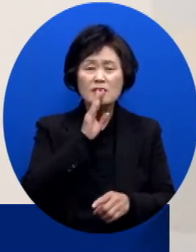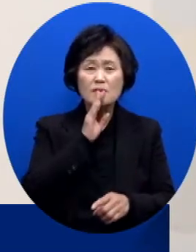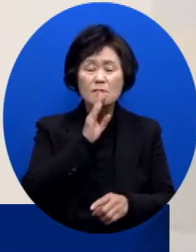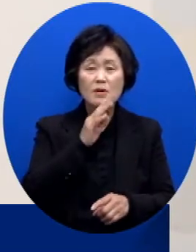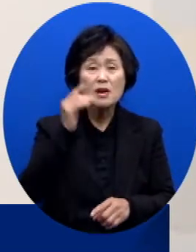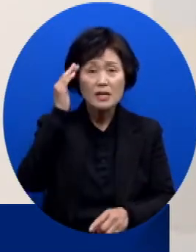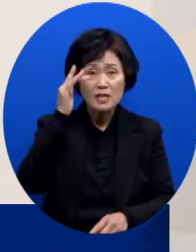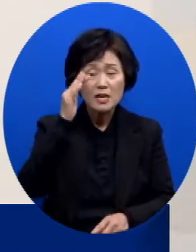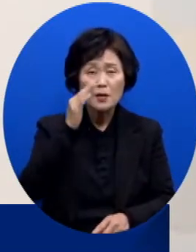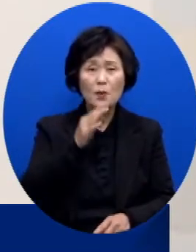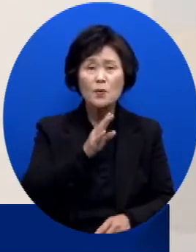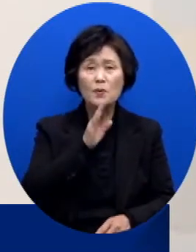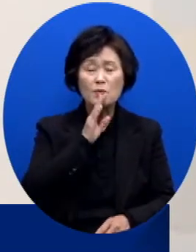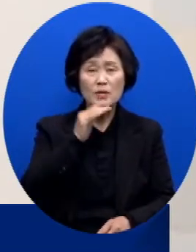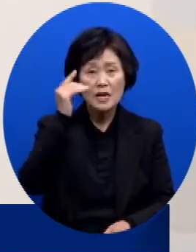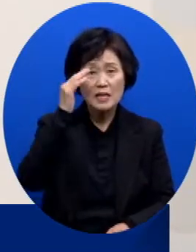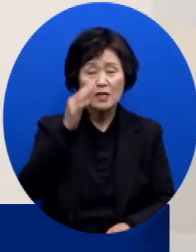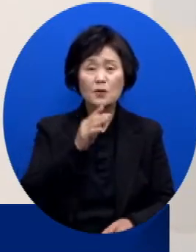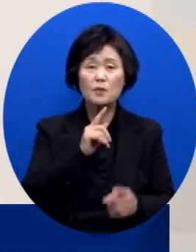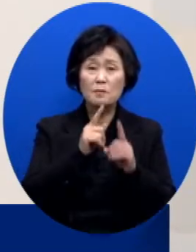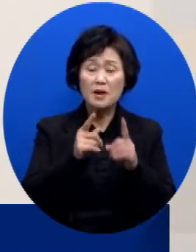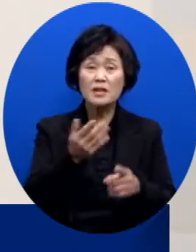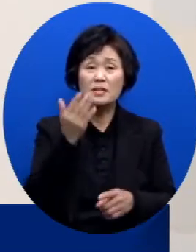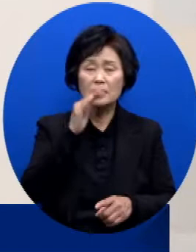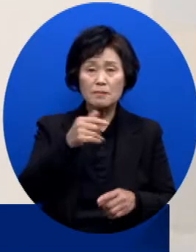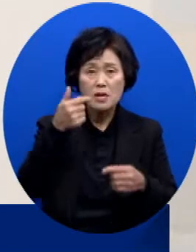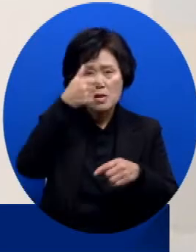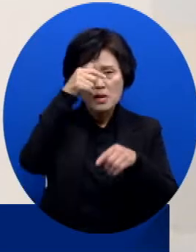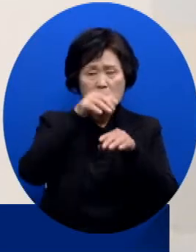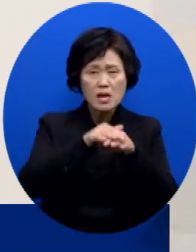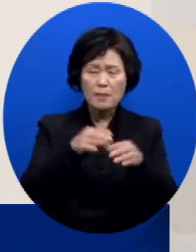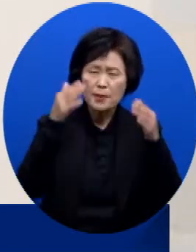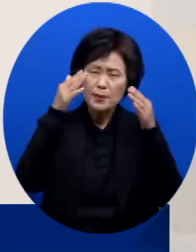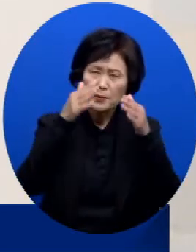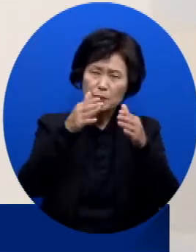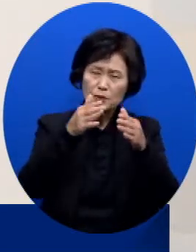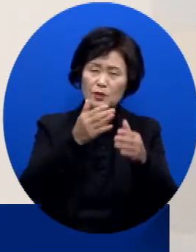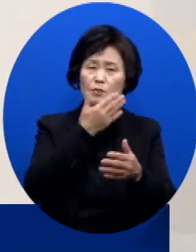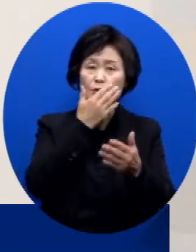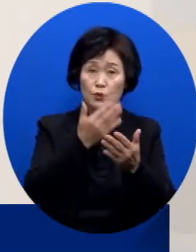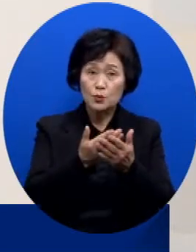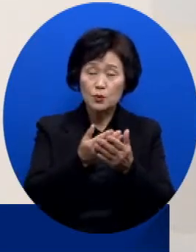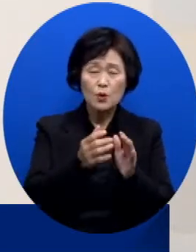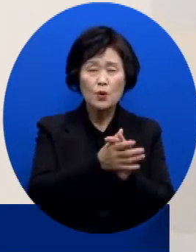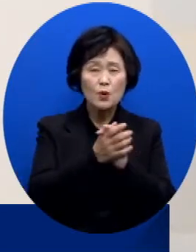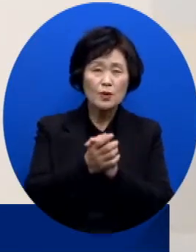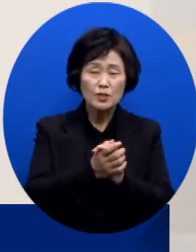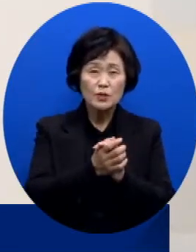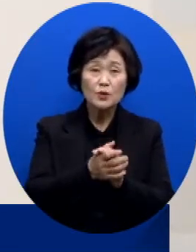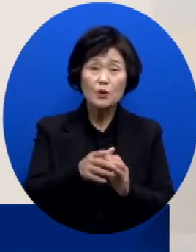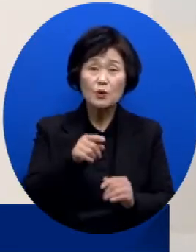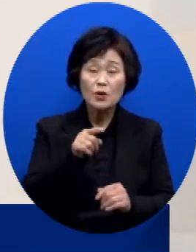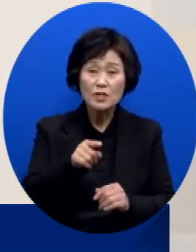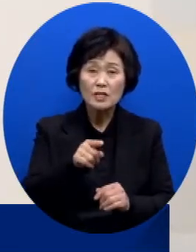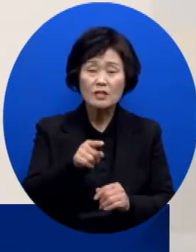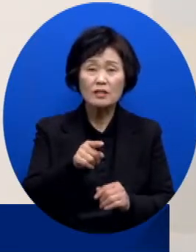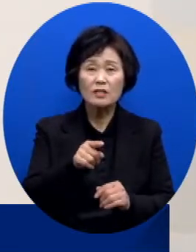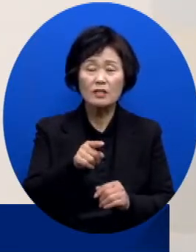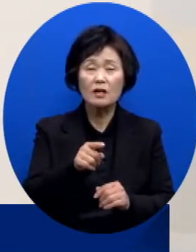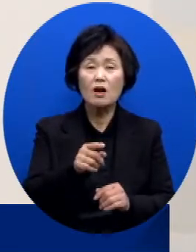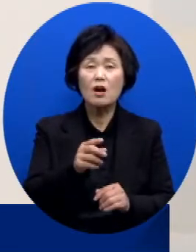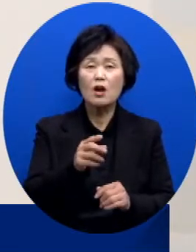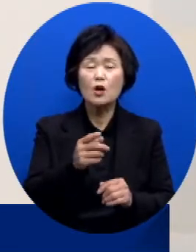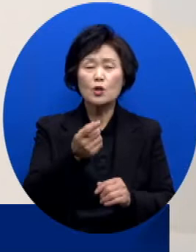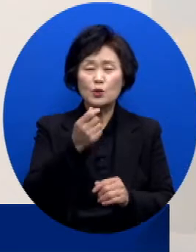접근하고 예배에 초점을 맞추어야지 친교는 조금 지금 원격 친교하는